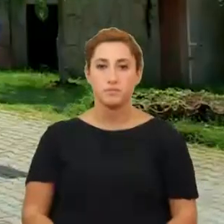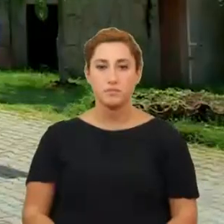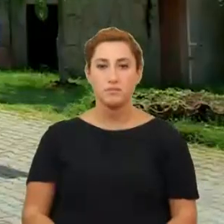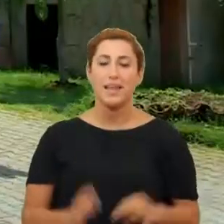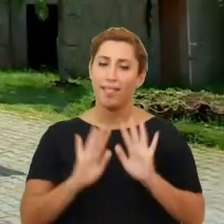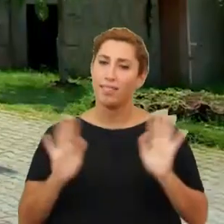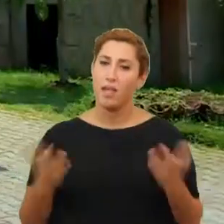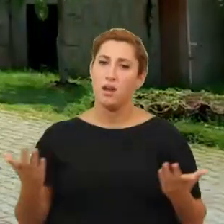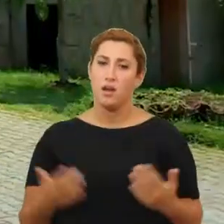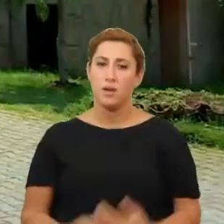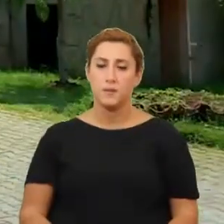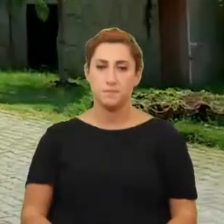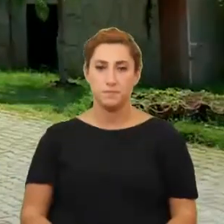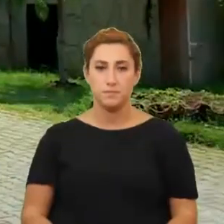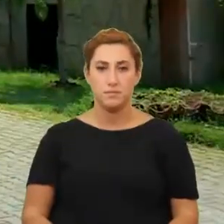Yeter ya.